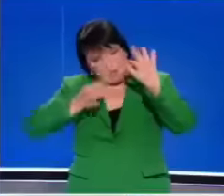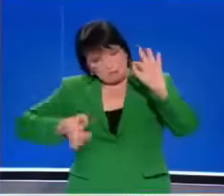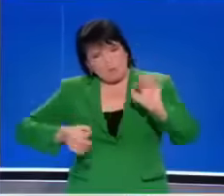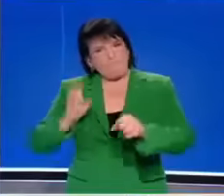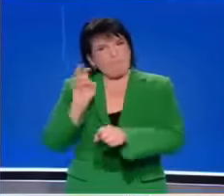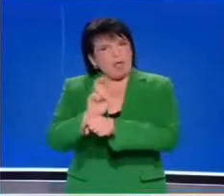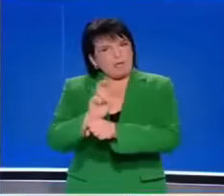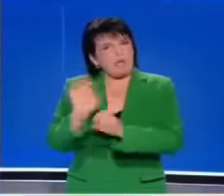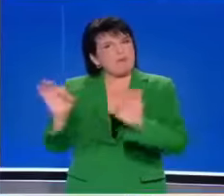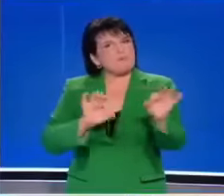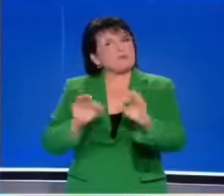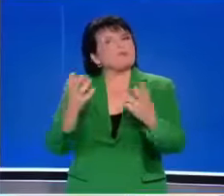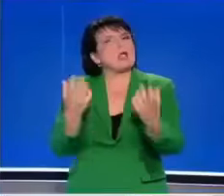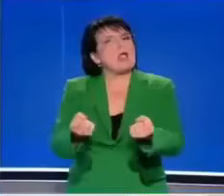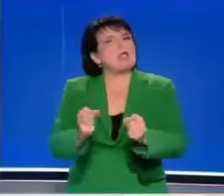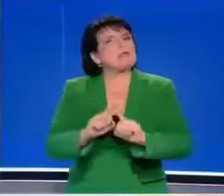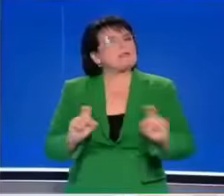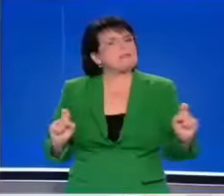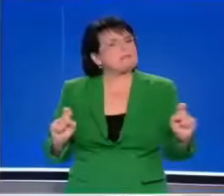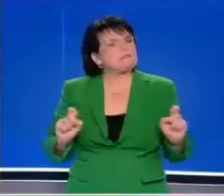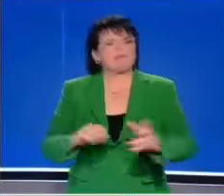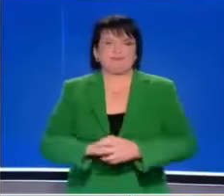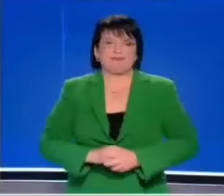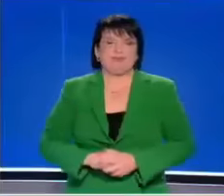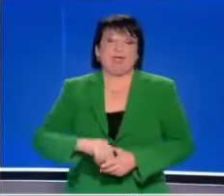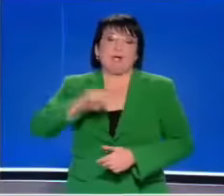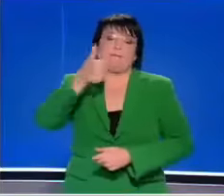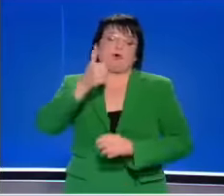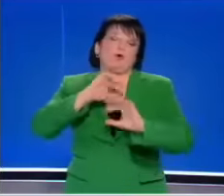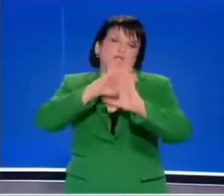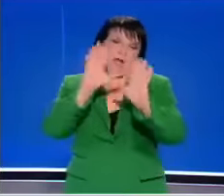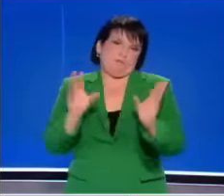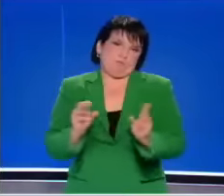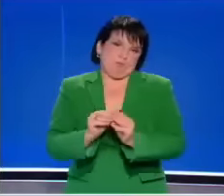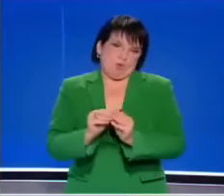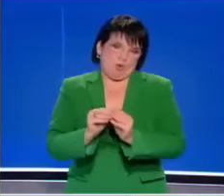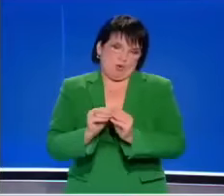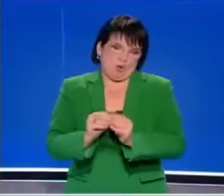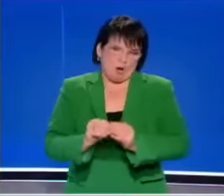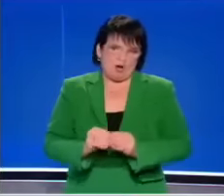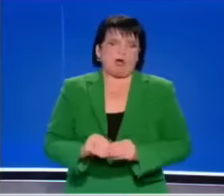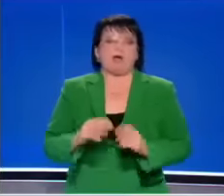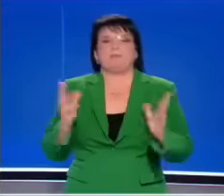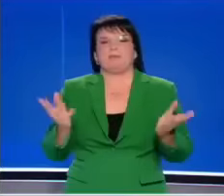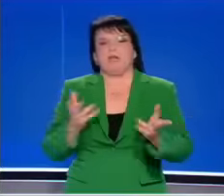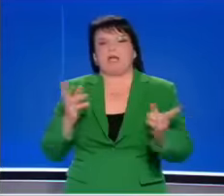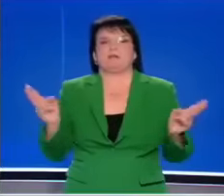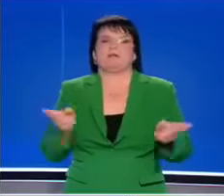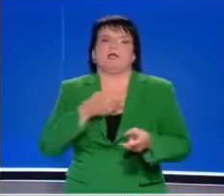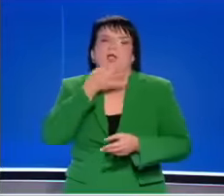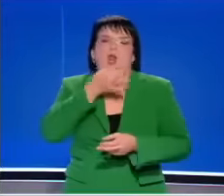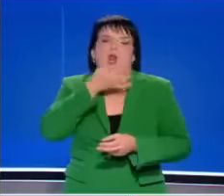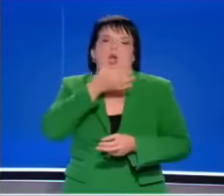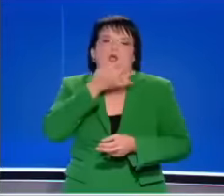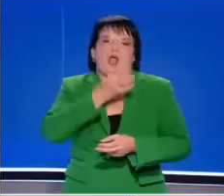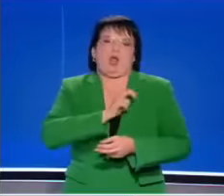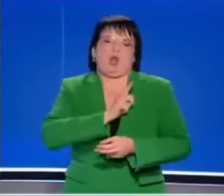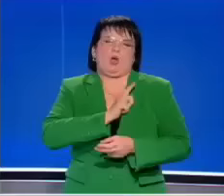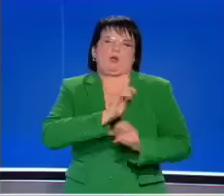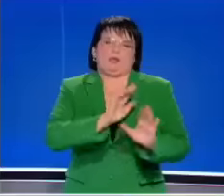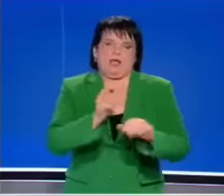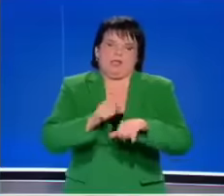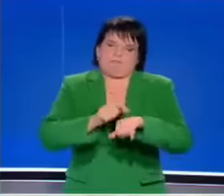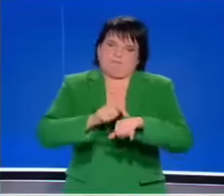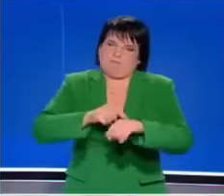περιουσιακή του κατάσταση τε πρώτα απ όλα επειδή κοντός ψαλμός αλληλούια ας περιμένουμε τις